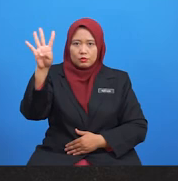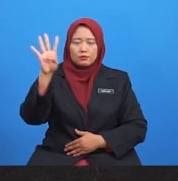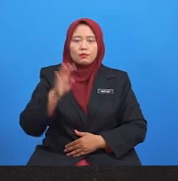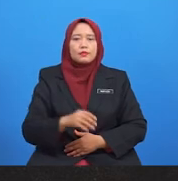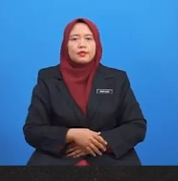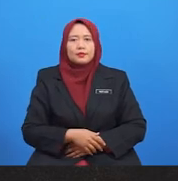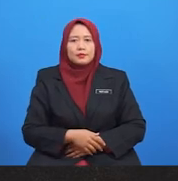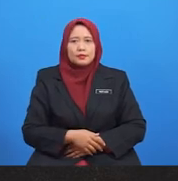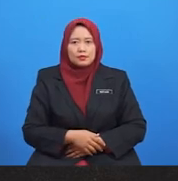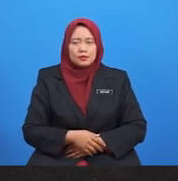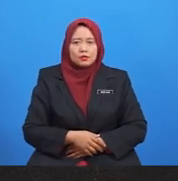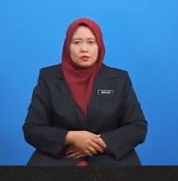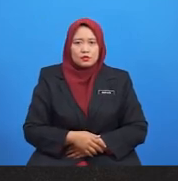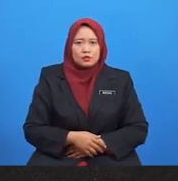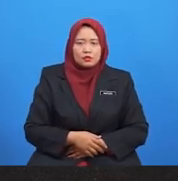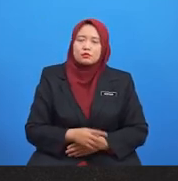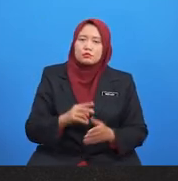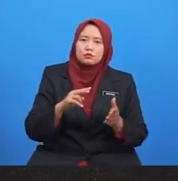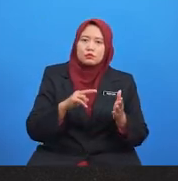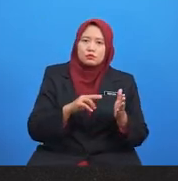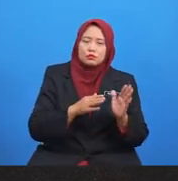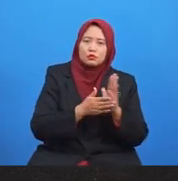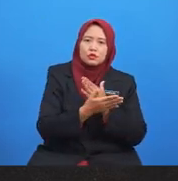3 tambah X kuasa 4.